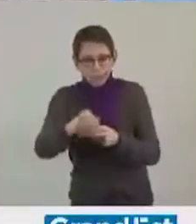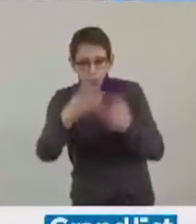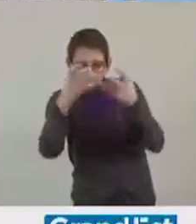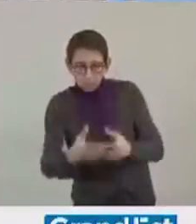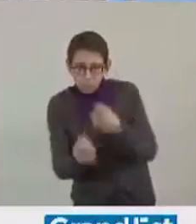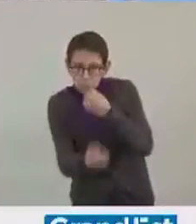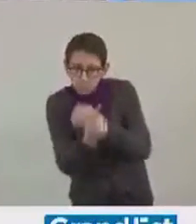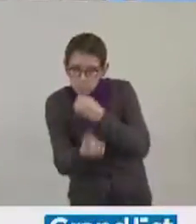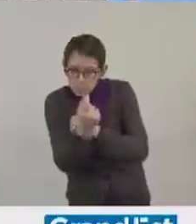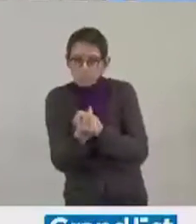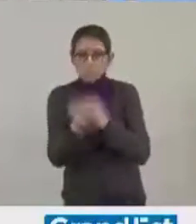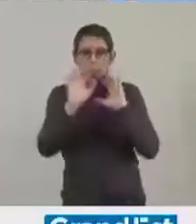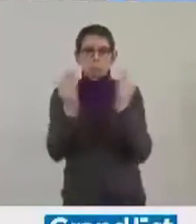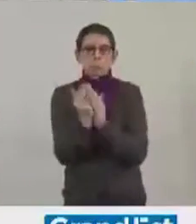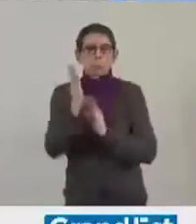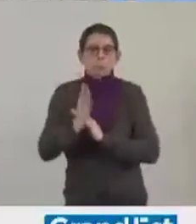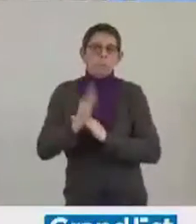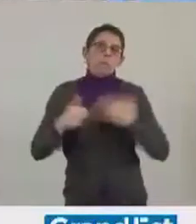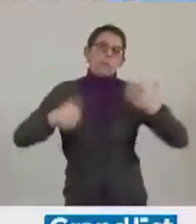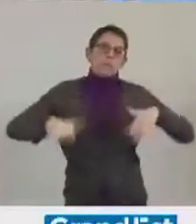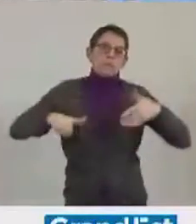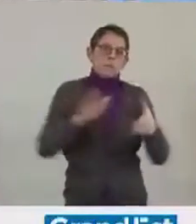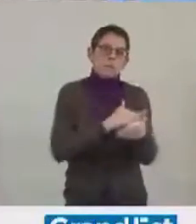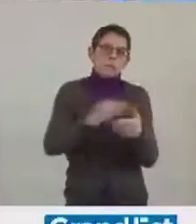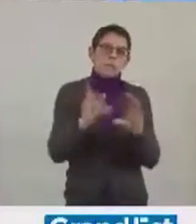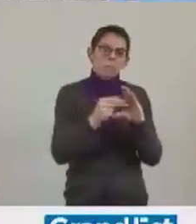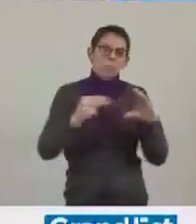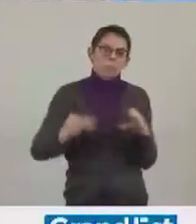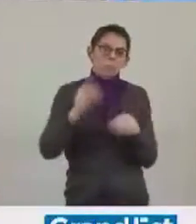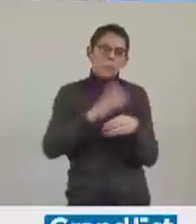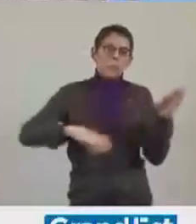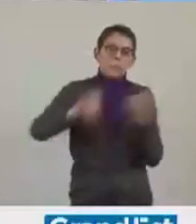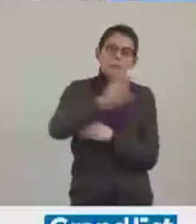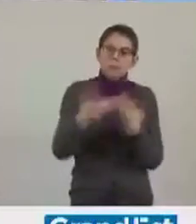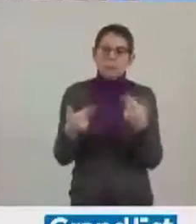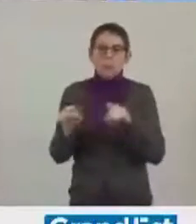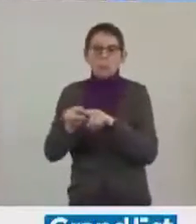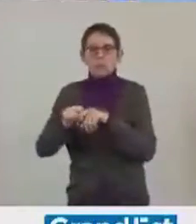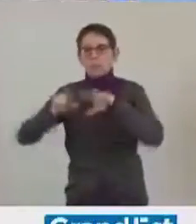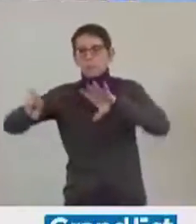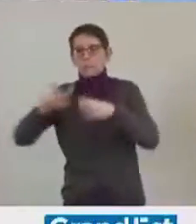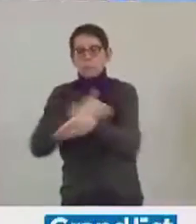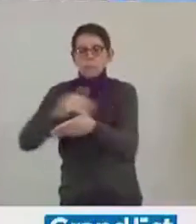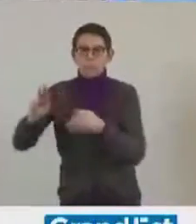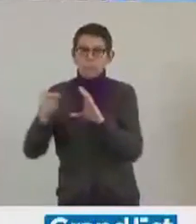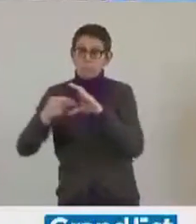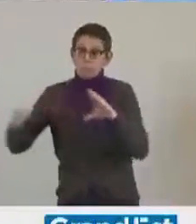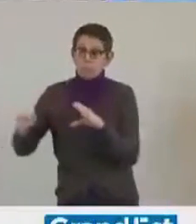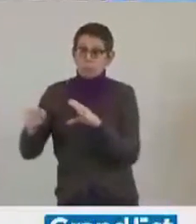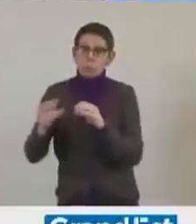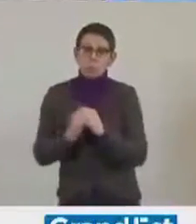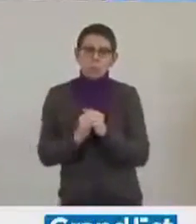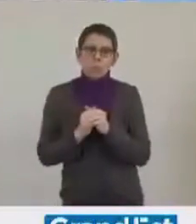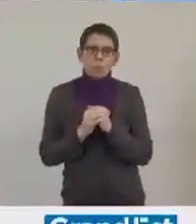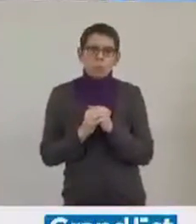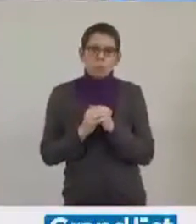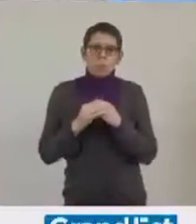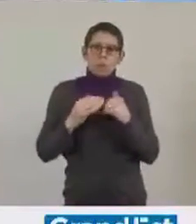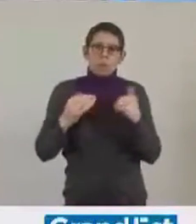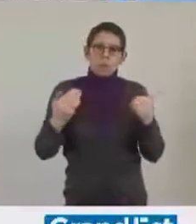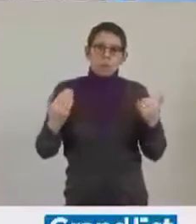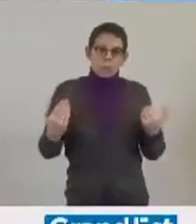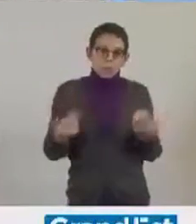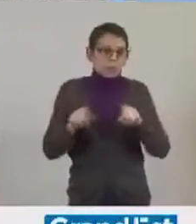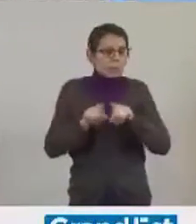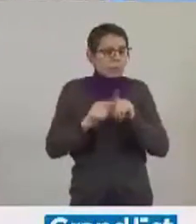16,8 millions d'euros en investissement et 7 millions en fonctionnement y seront consacrés. Il s'agira bien entendu du partenariat avec